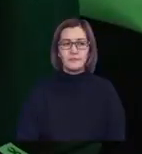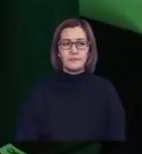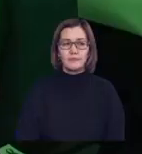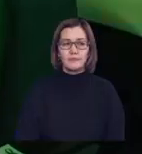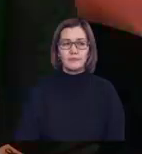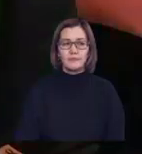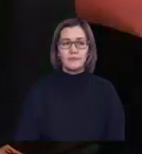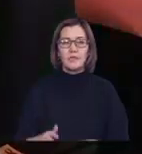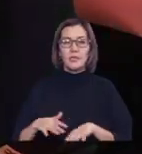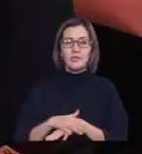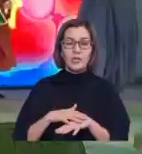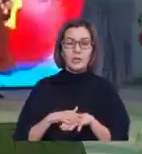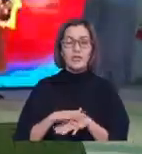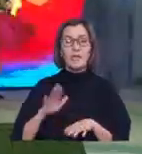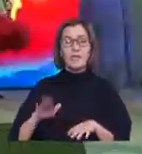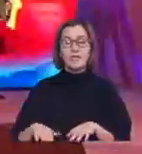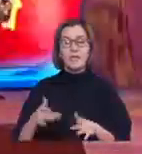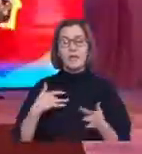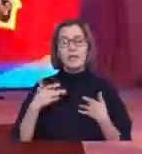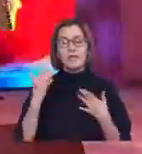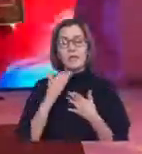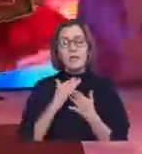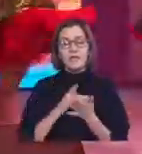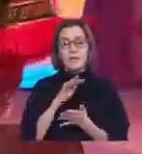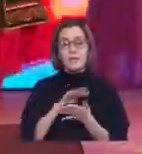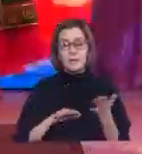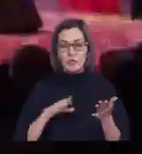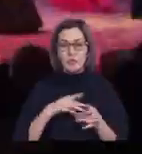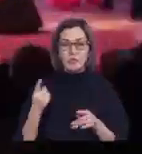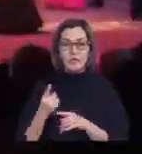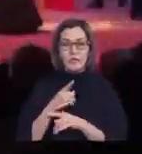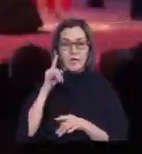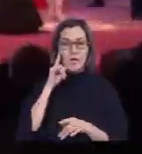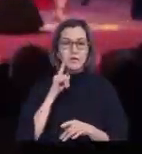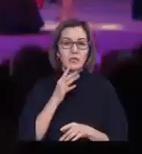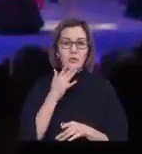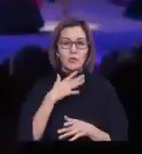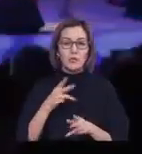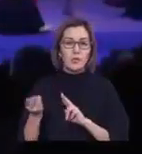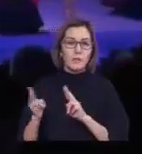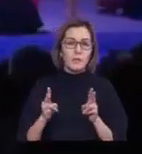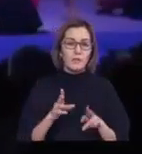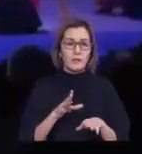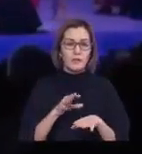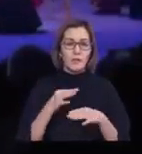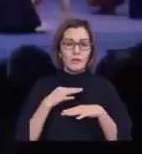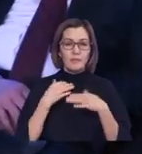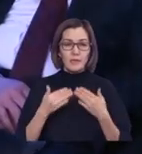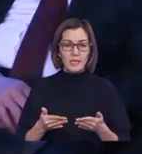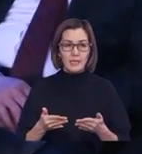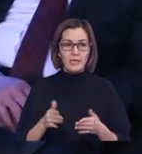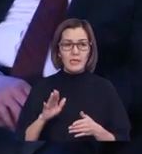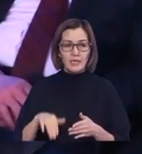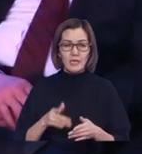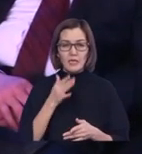Арнайы жәрмеңкеден кейін мерекелік шара концерттік бағдарламамен жалғасты. Алдымен Қазақтың ұлттық биін бишілері мың бұрала биледі. Кейін